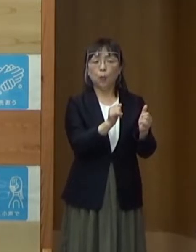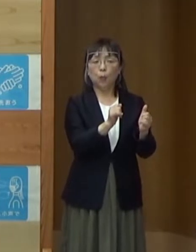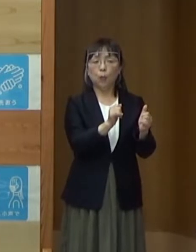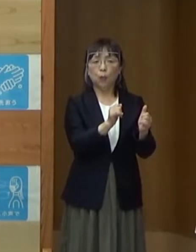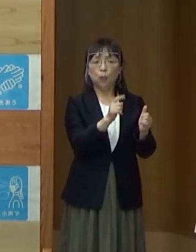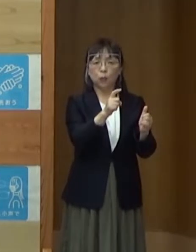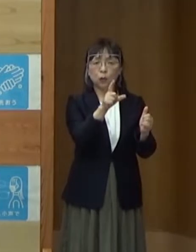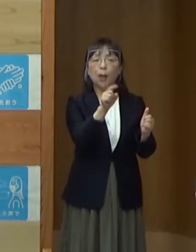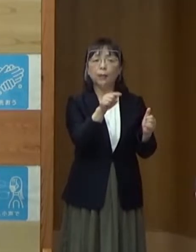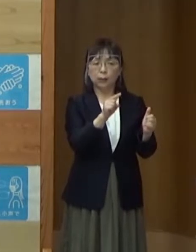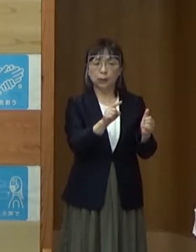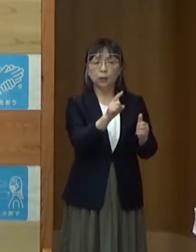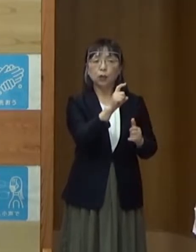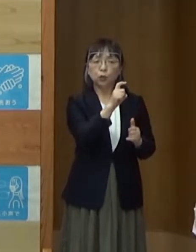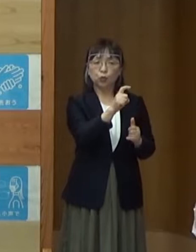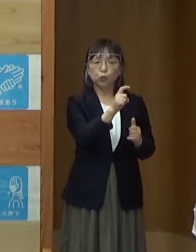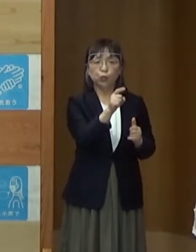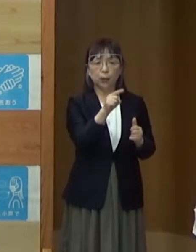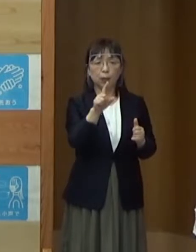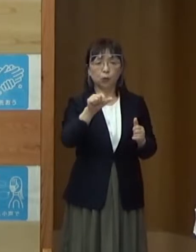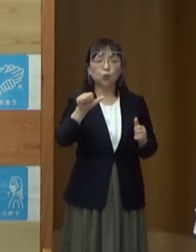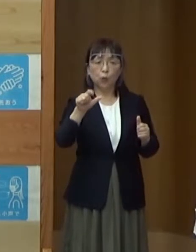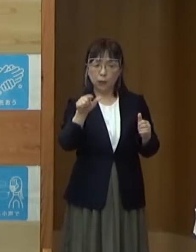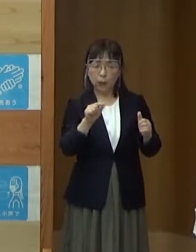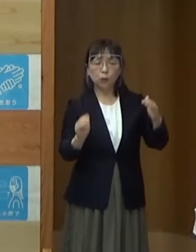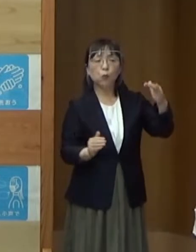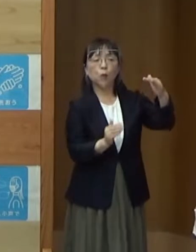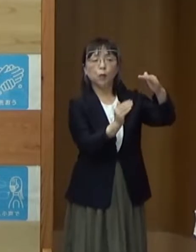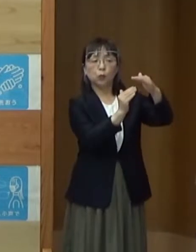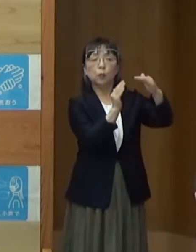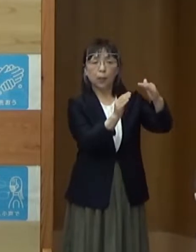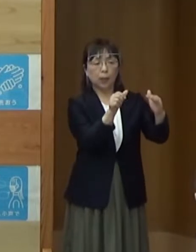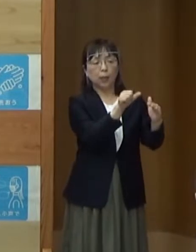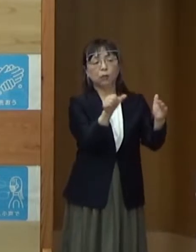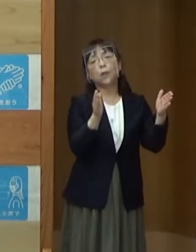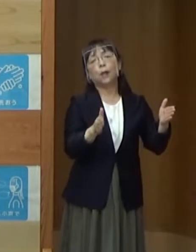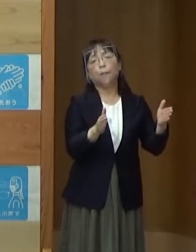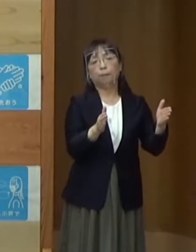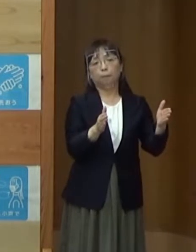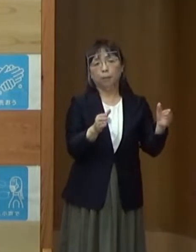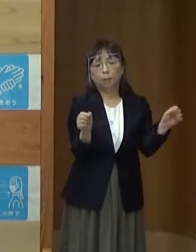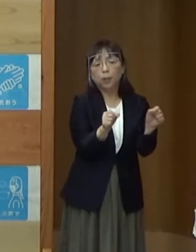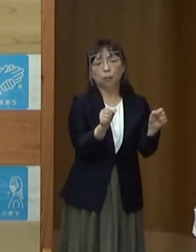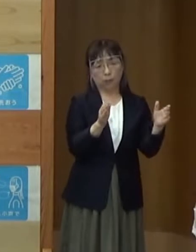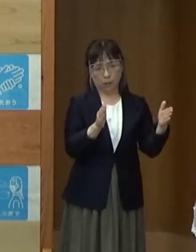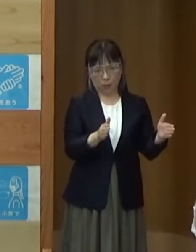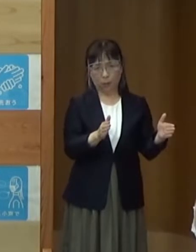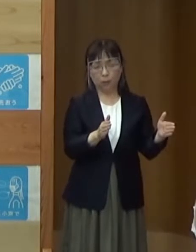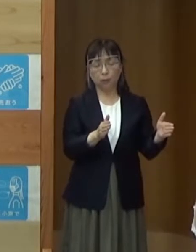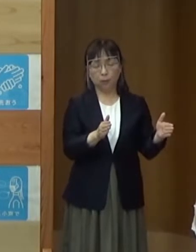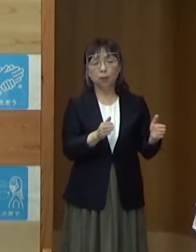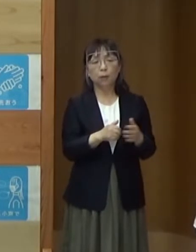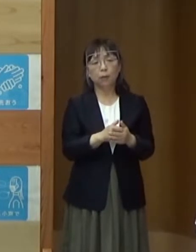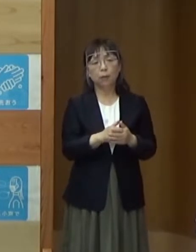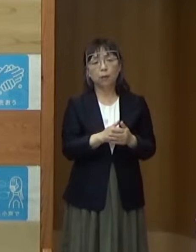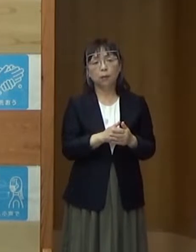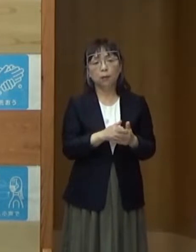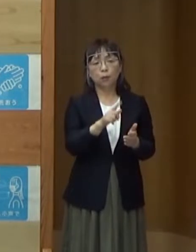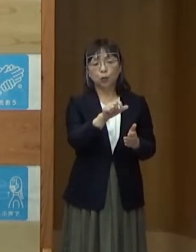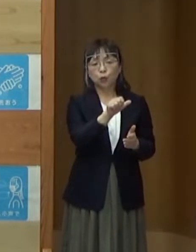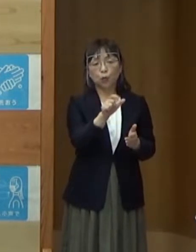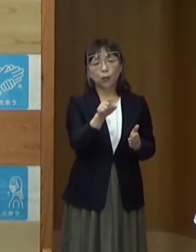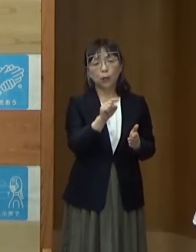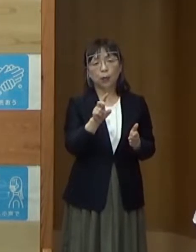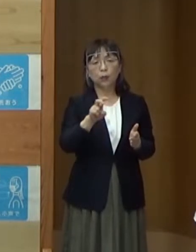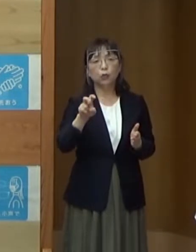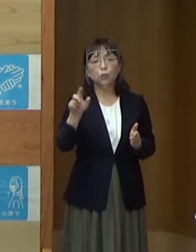人から15人ですね、に増加するまで5日、さらには15人から